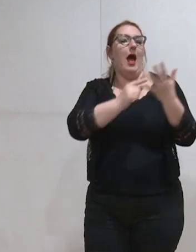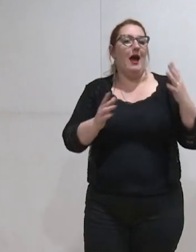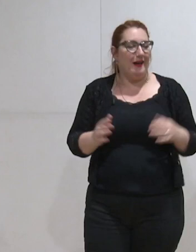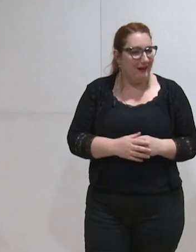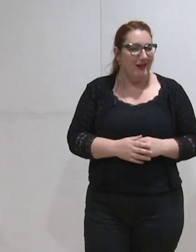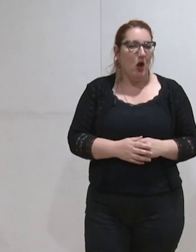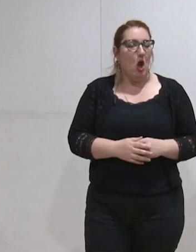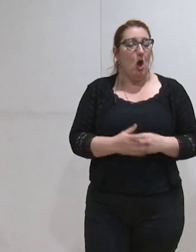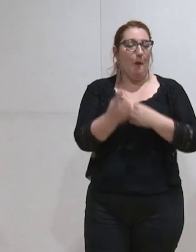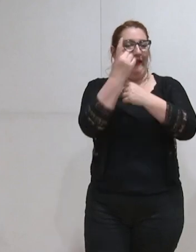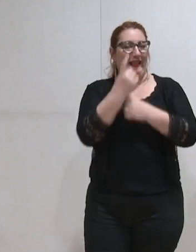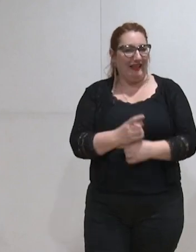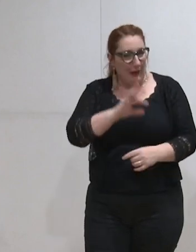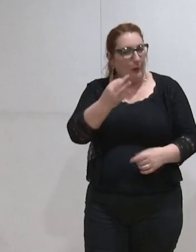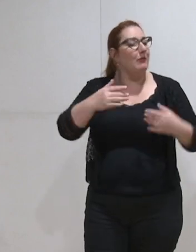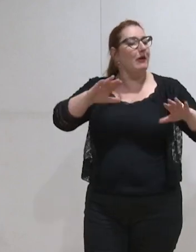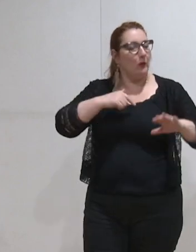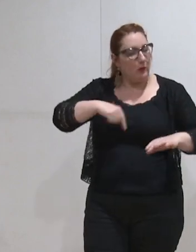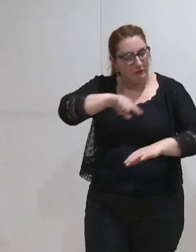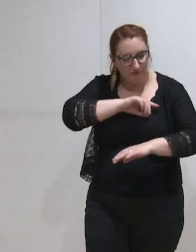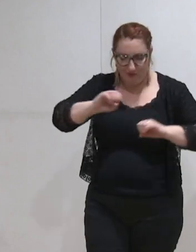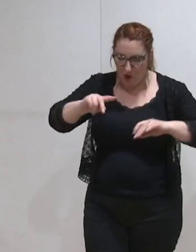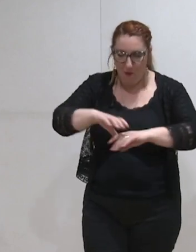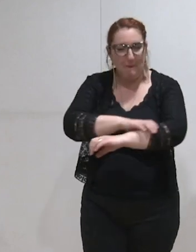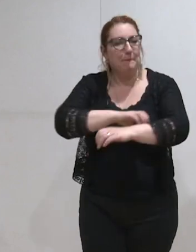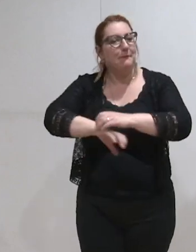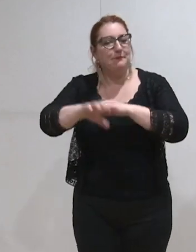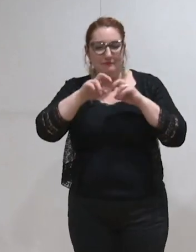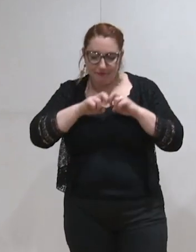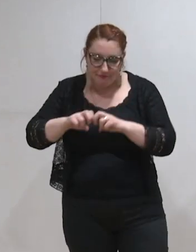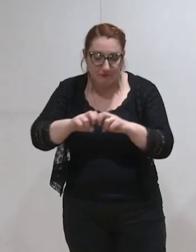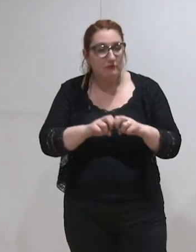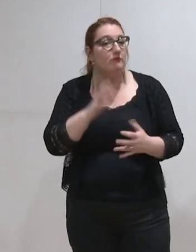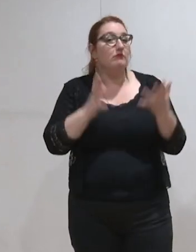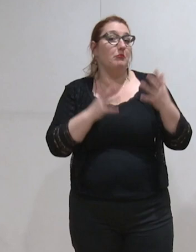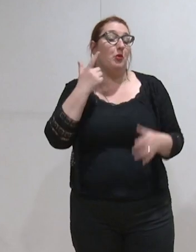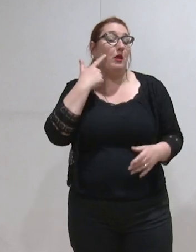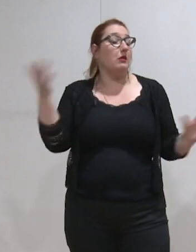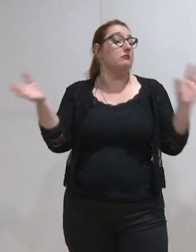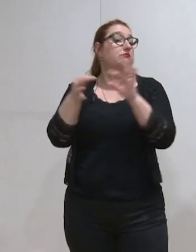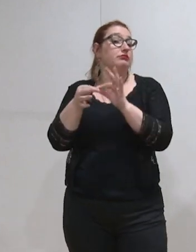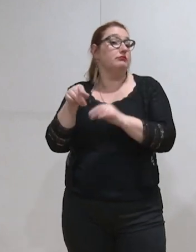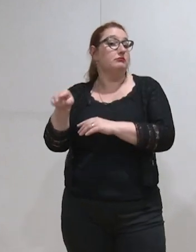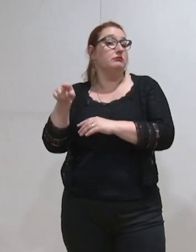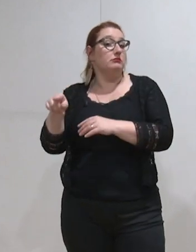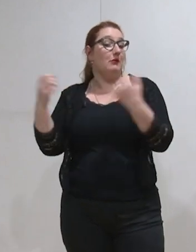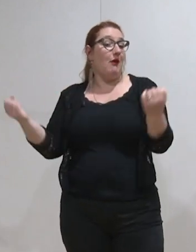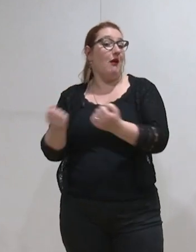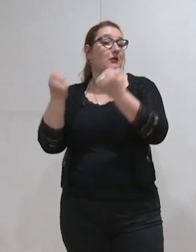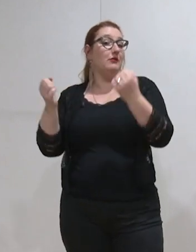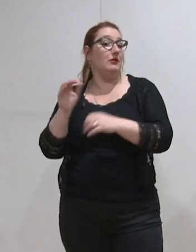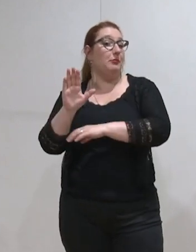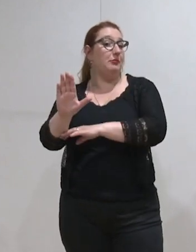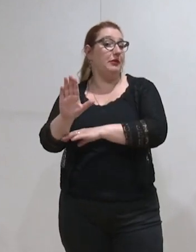collez on a quand même regardé on s'est dit peut-être est-ce en lien ça paraissait relativement évident d'ailleurs avec le volume d'activité